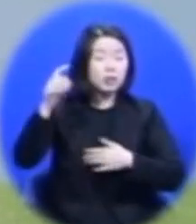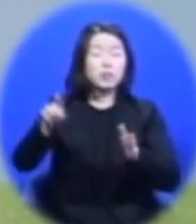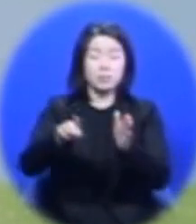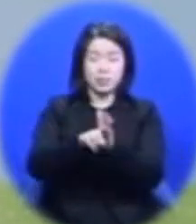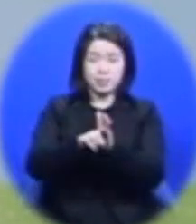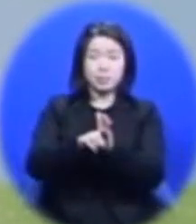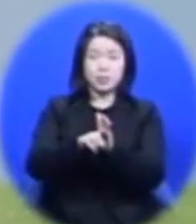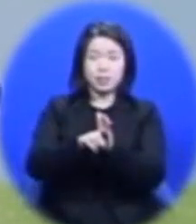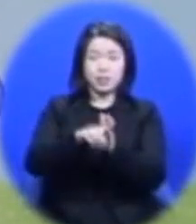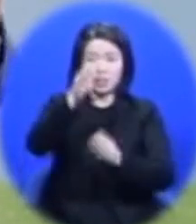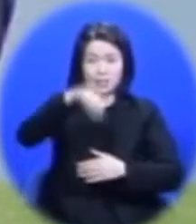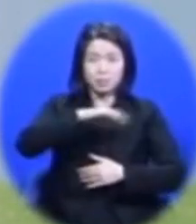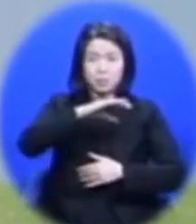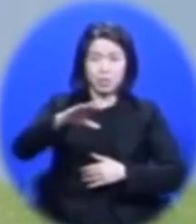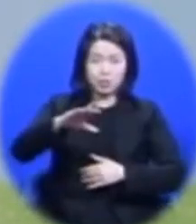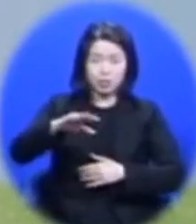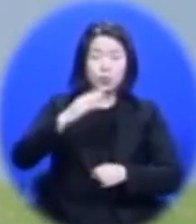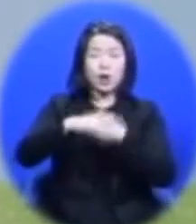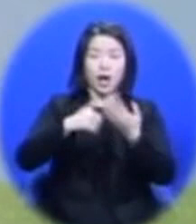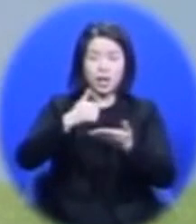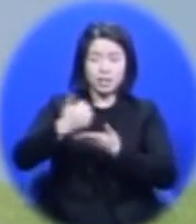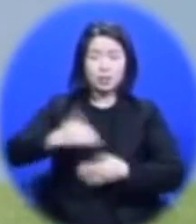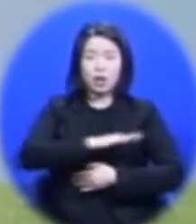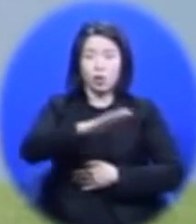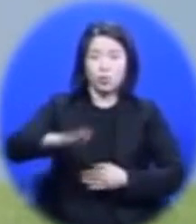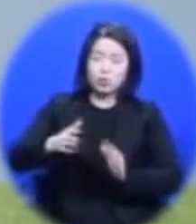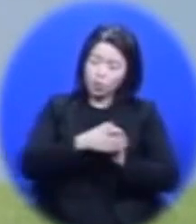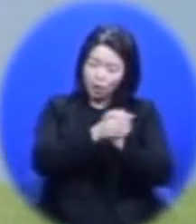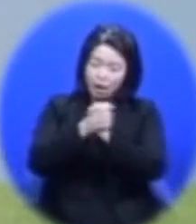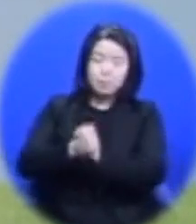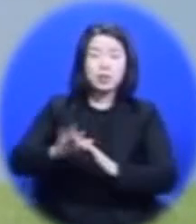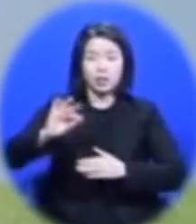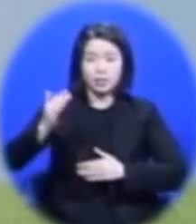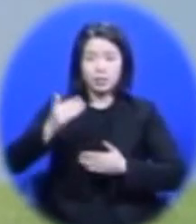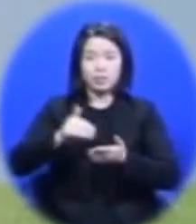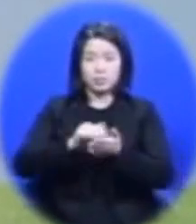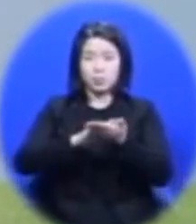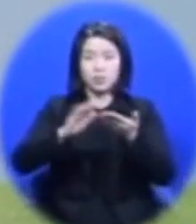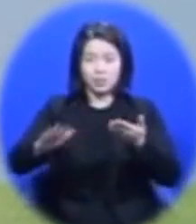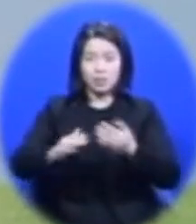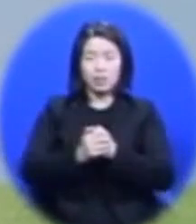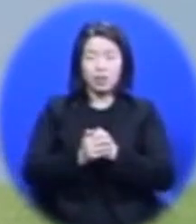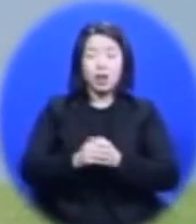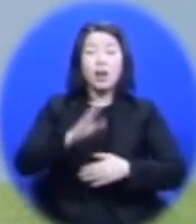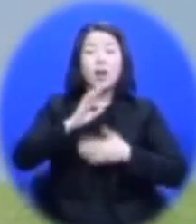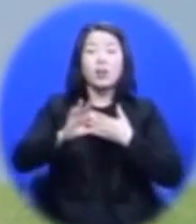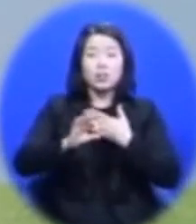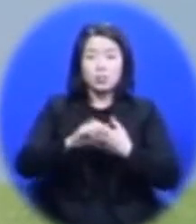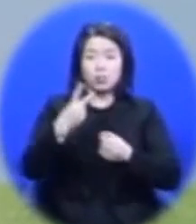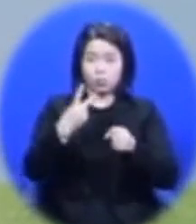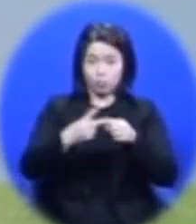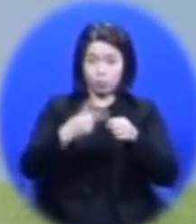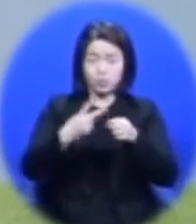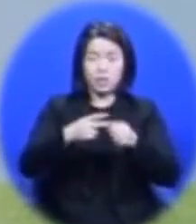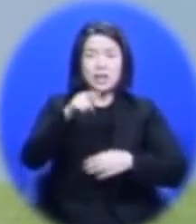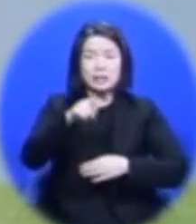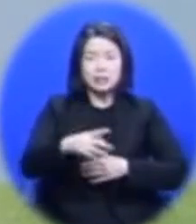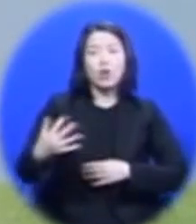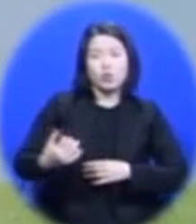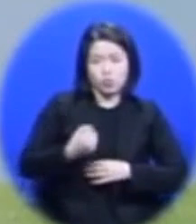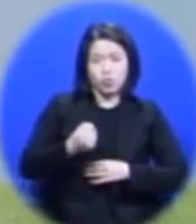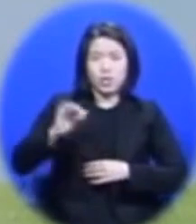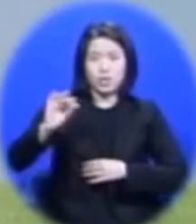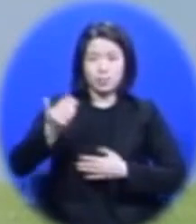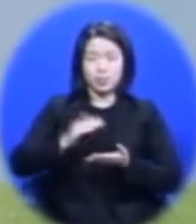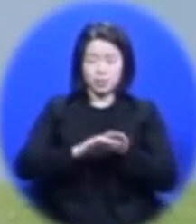믿습니다. 십자가로 하나님과 우리는 화평케 되었습니다. 그러면 두 번째는 실제로 그것을 누려야 되는